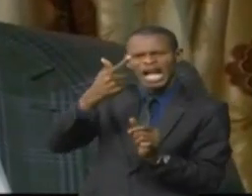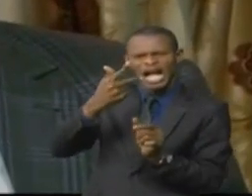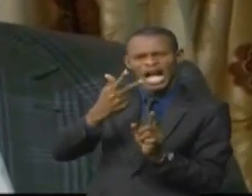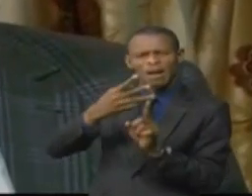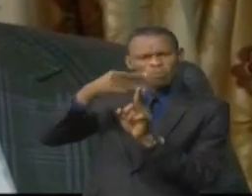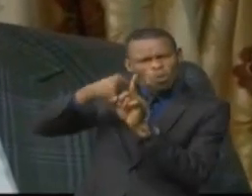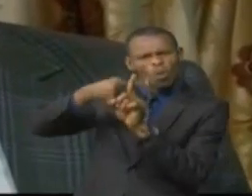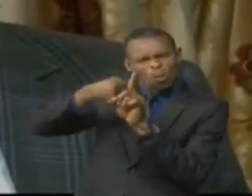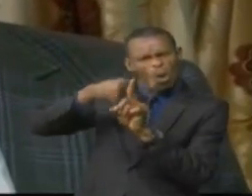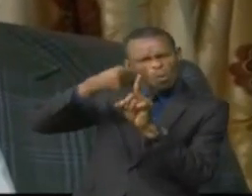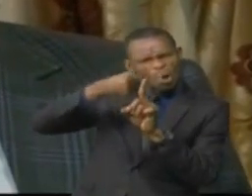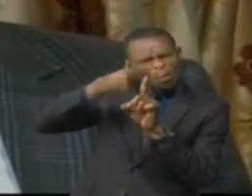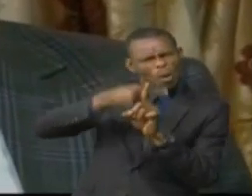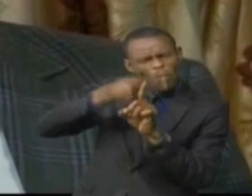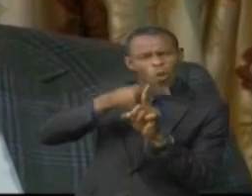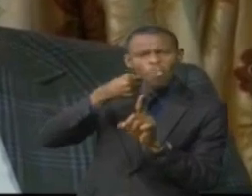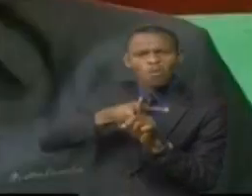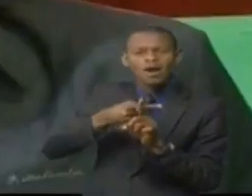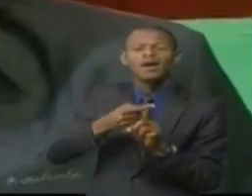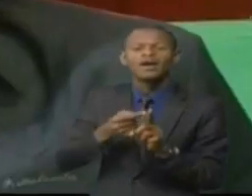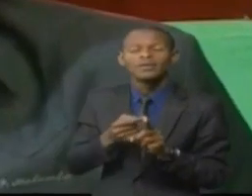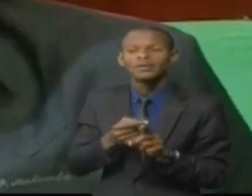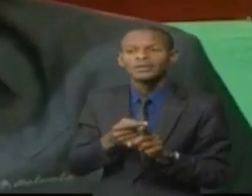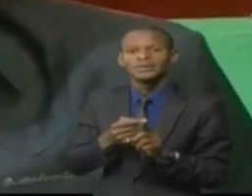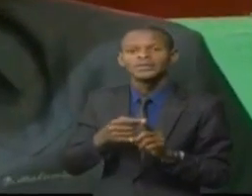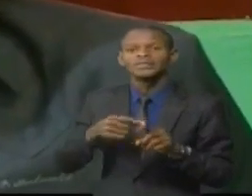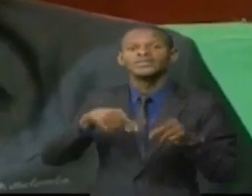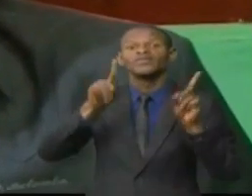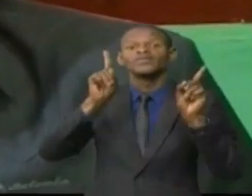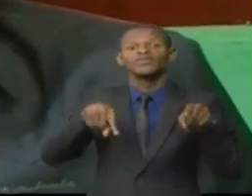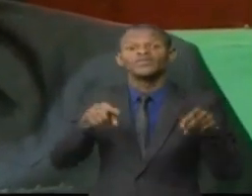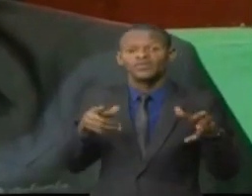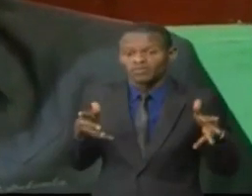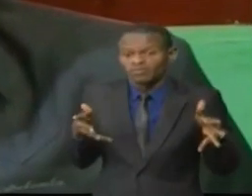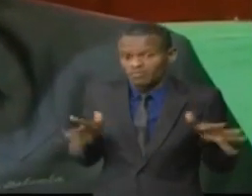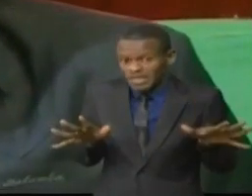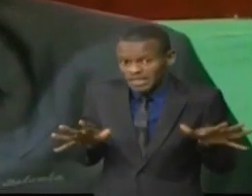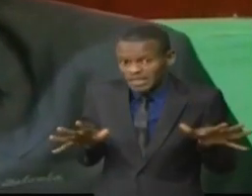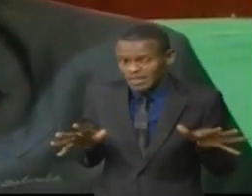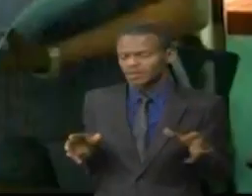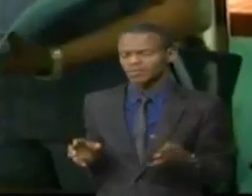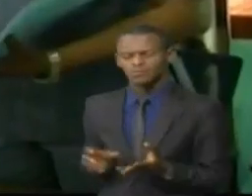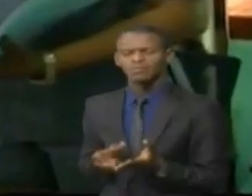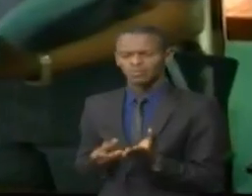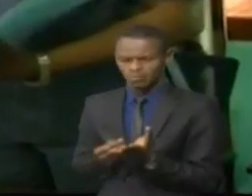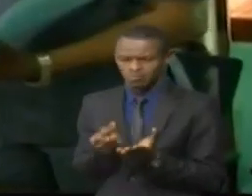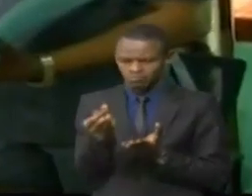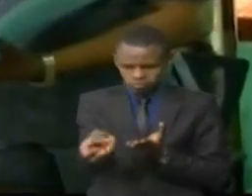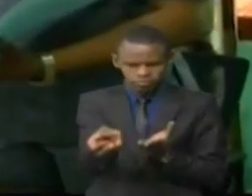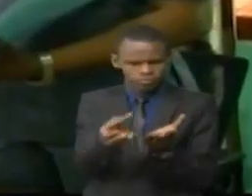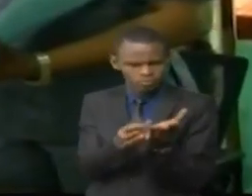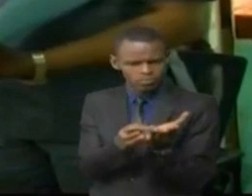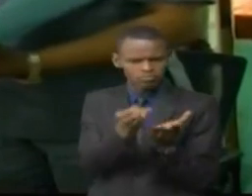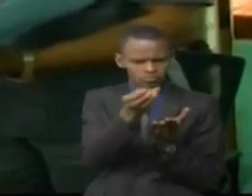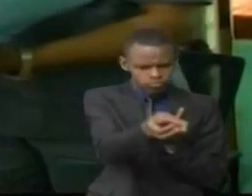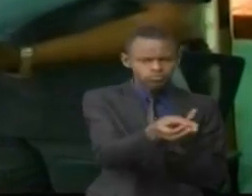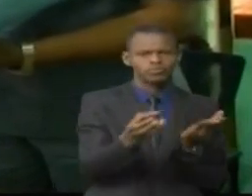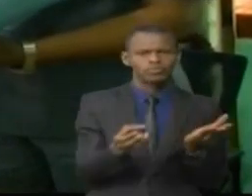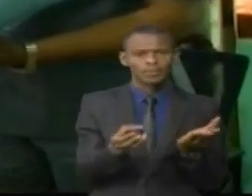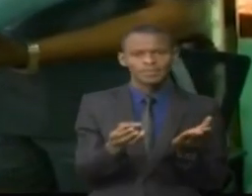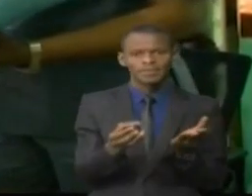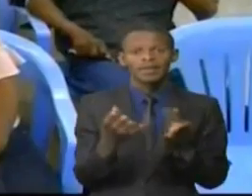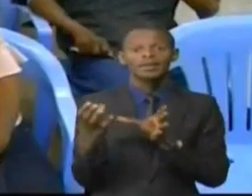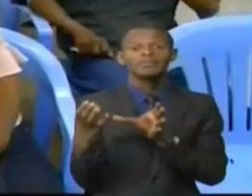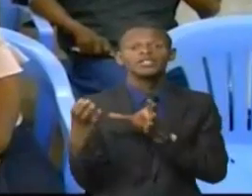Kakonde en charge de technique et Patrick Malumba Kabatanchi chargé de l'administration et finances. Cette occasion